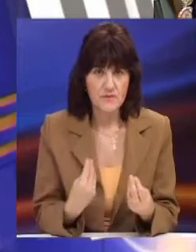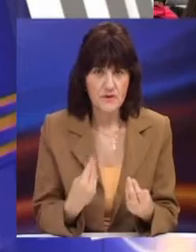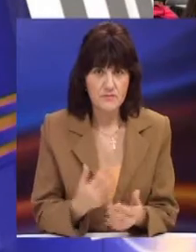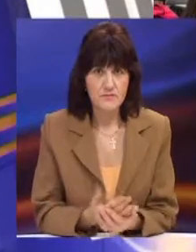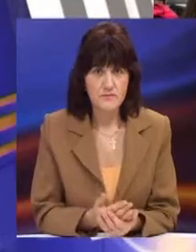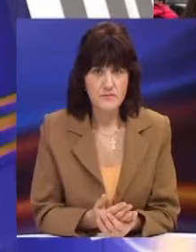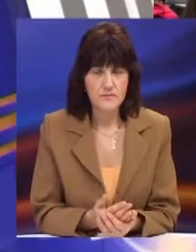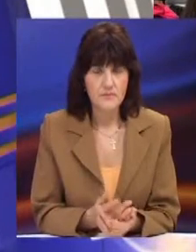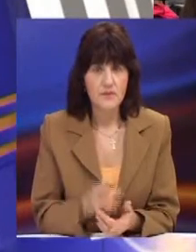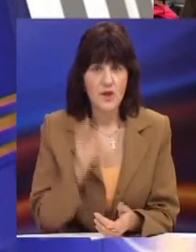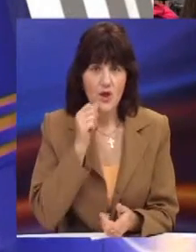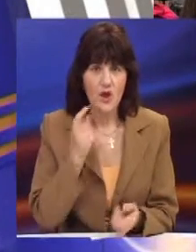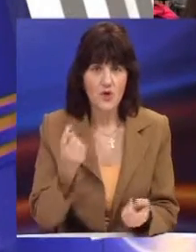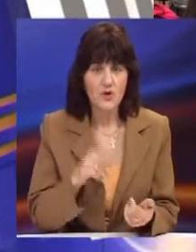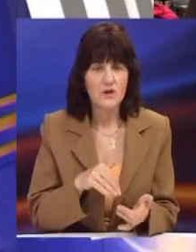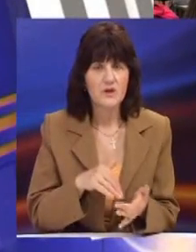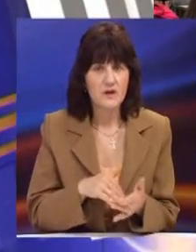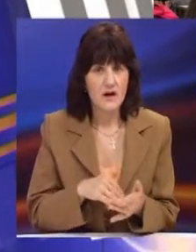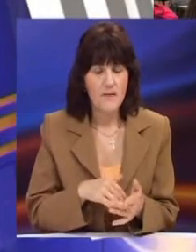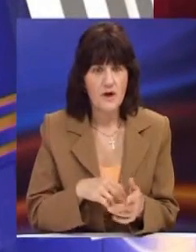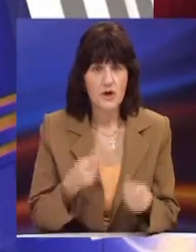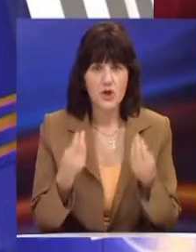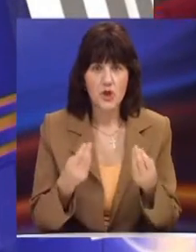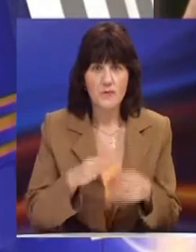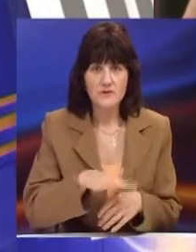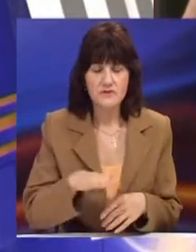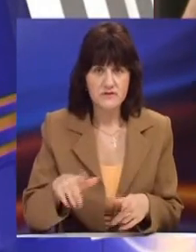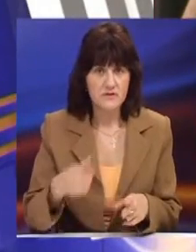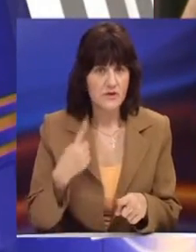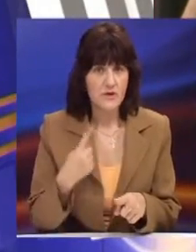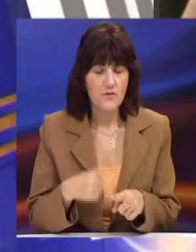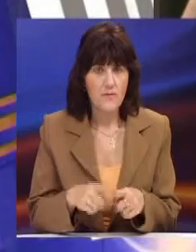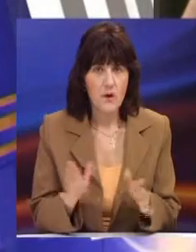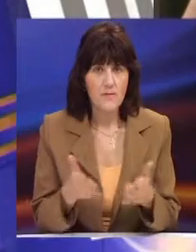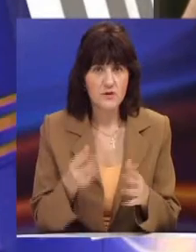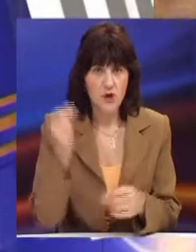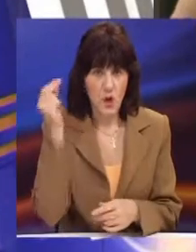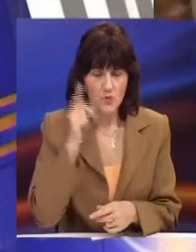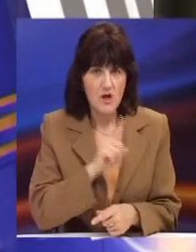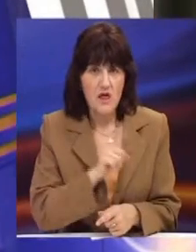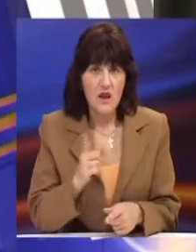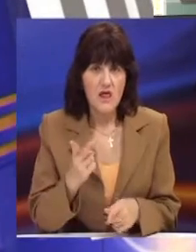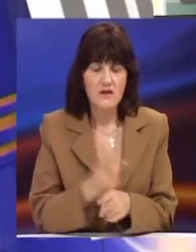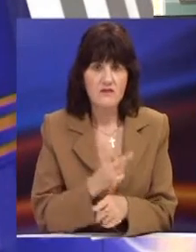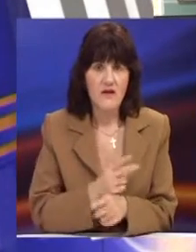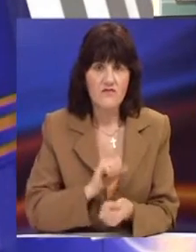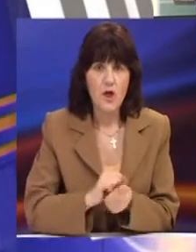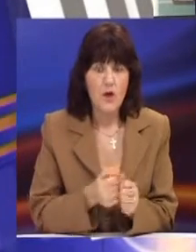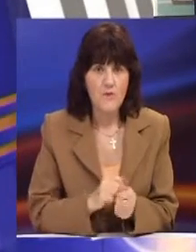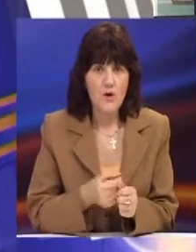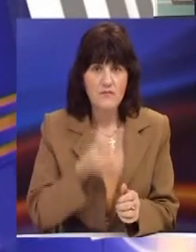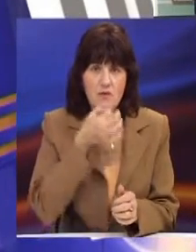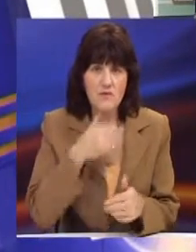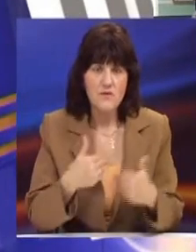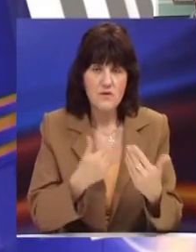sve kako treba. Prisustvo roditelja trebalo bi da bude zarad opšteg dobra đaka, u svrhu posticanja učenja, a nikako da preraste u borbu roditelja za